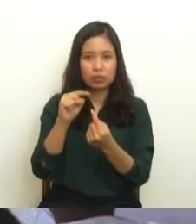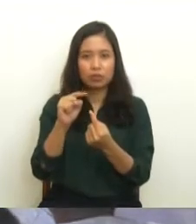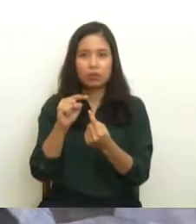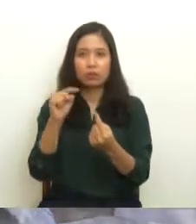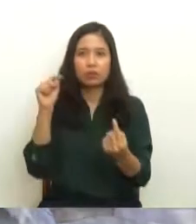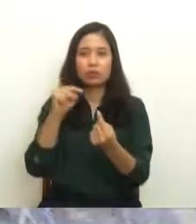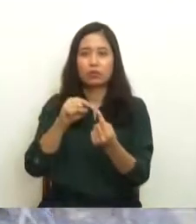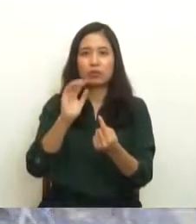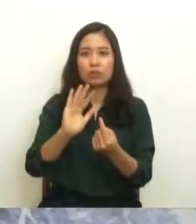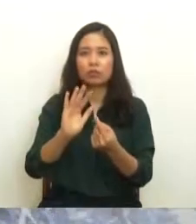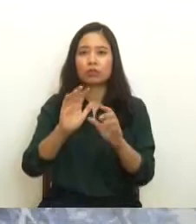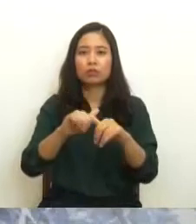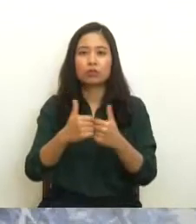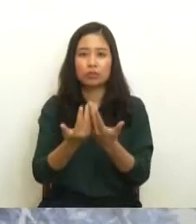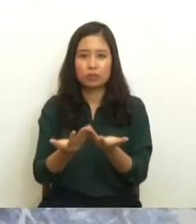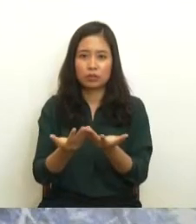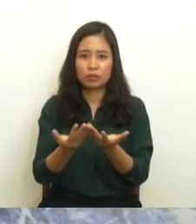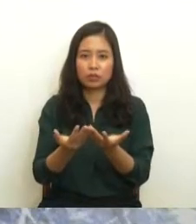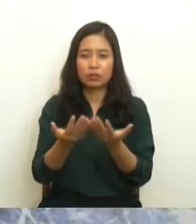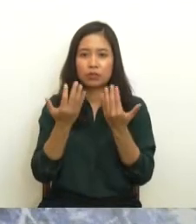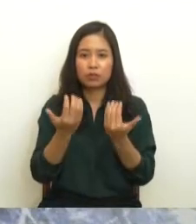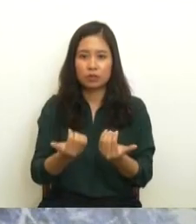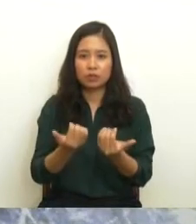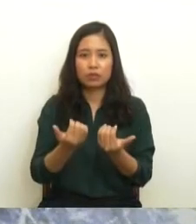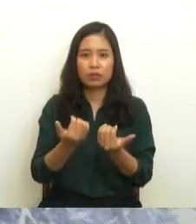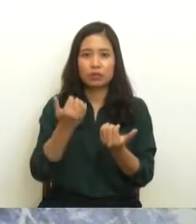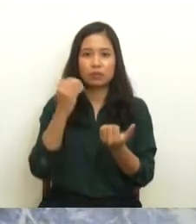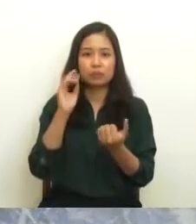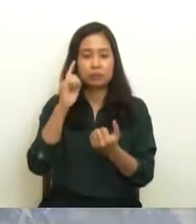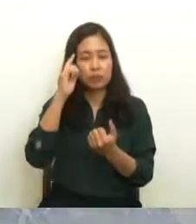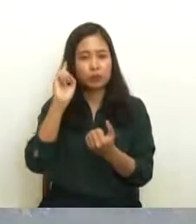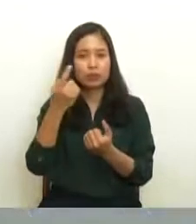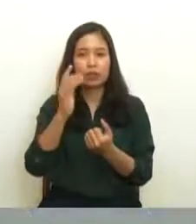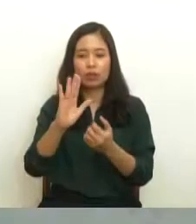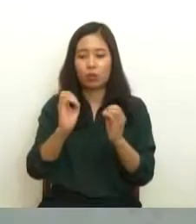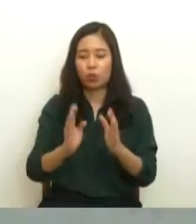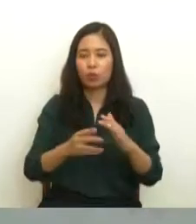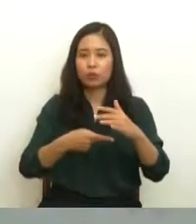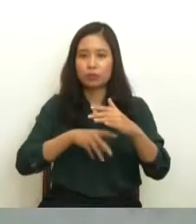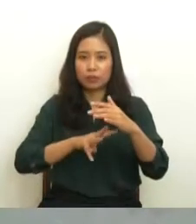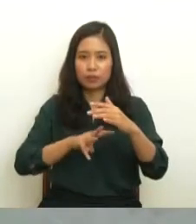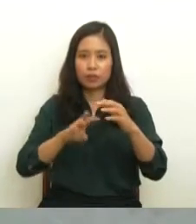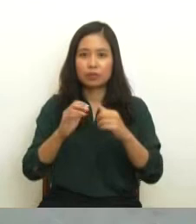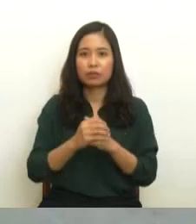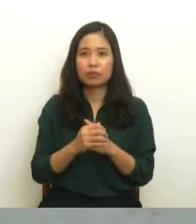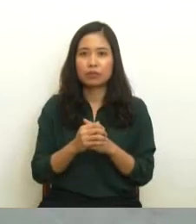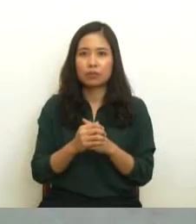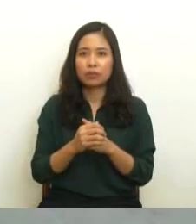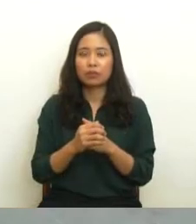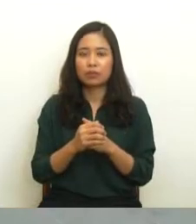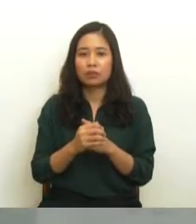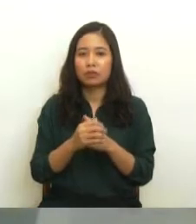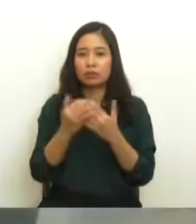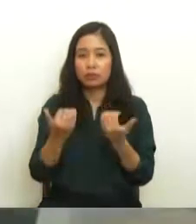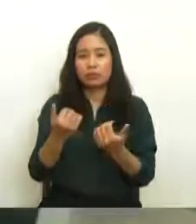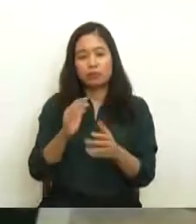Goals ยัไนะคะอนนี้อาจจะเปคำให่สำหรบครประทมไนะคะ แต่ไม่ต้องเปนห่วงนะคะในป 64 หรอวาปี